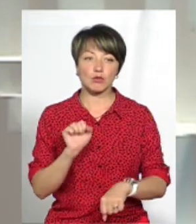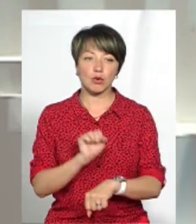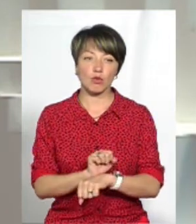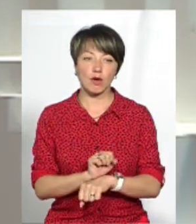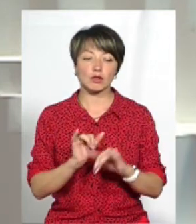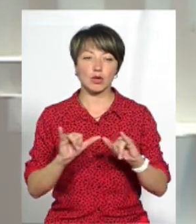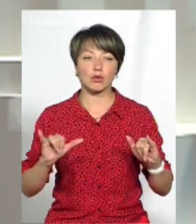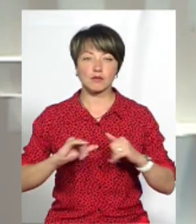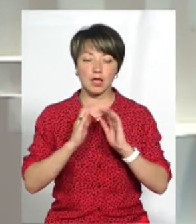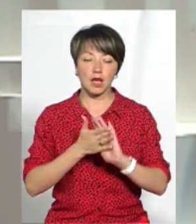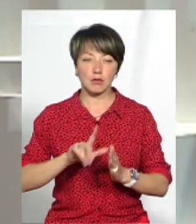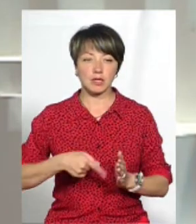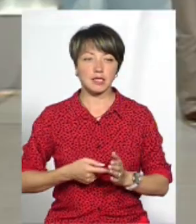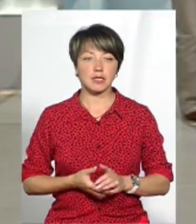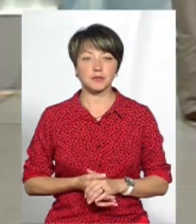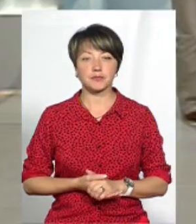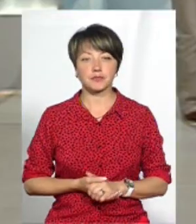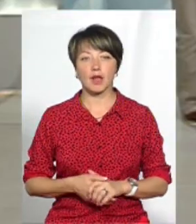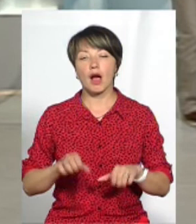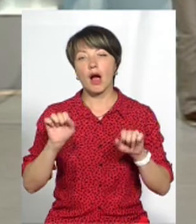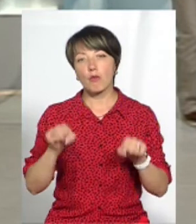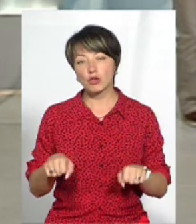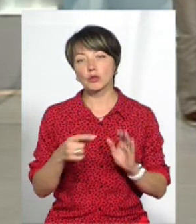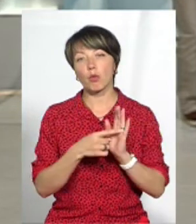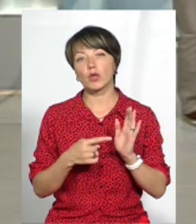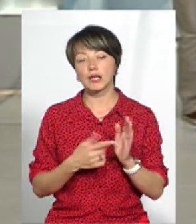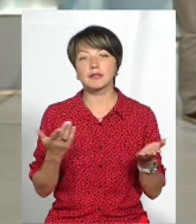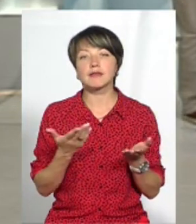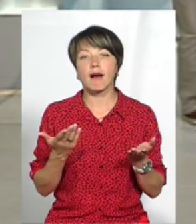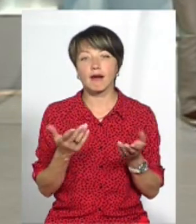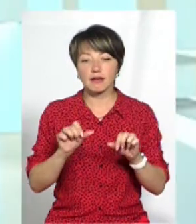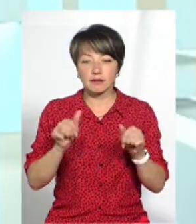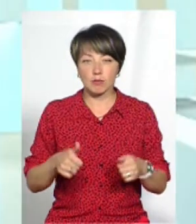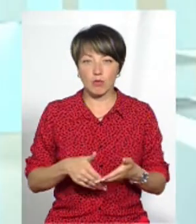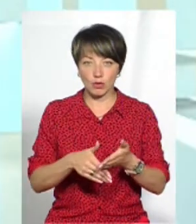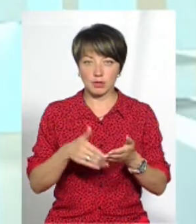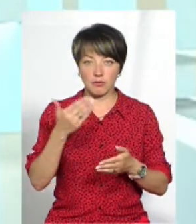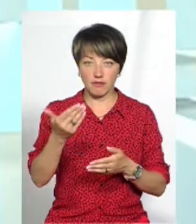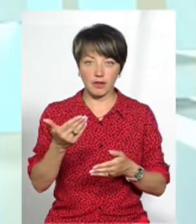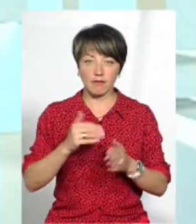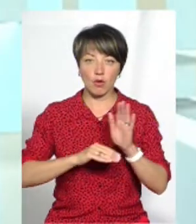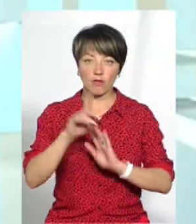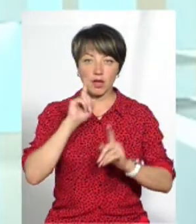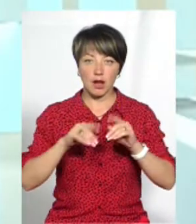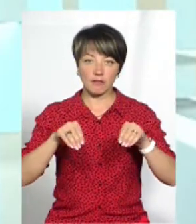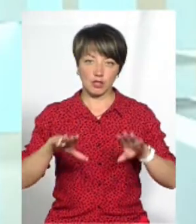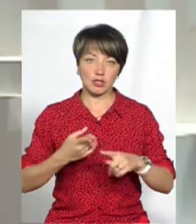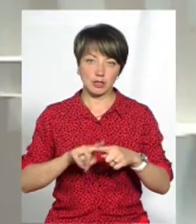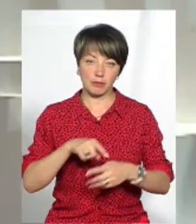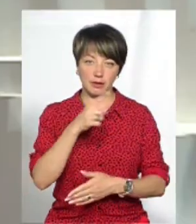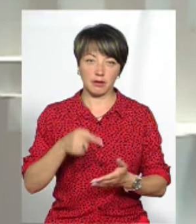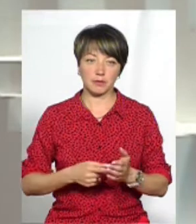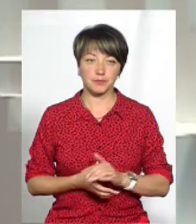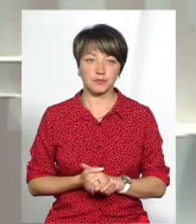блокувати розвиток взагалі міста. А можете поділитись, у який спосіб у Верховній Раді ви можете вирішувати це